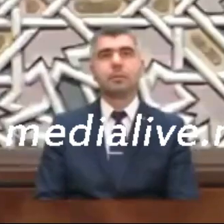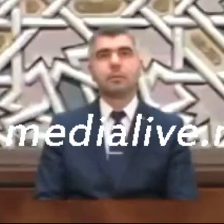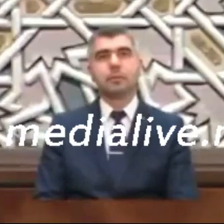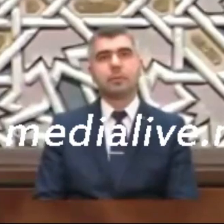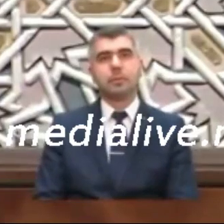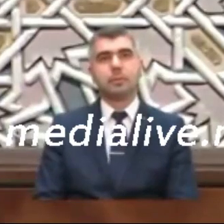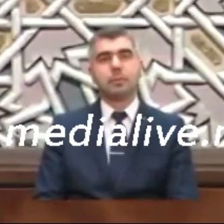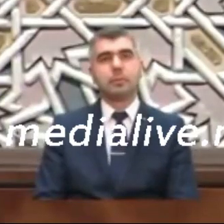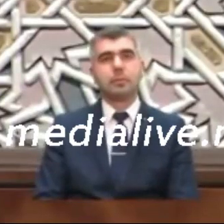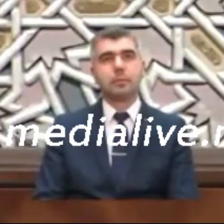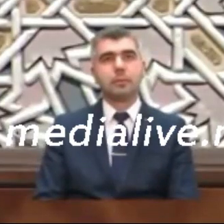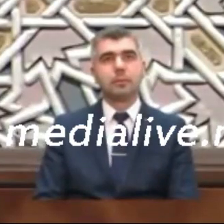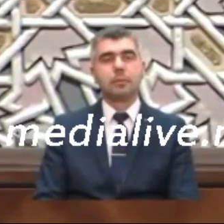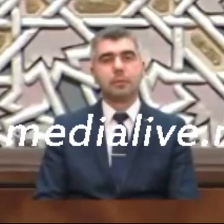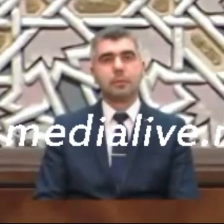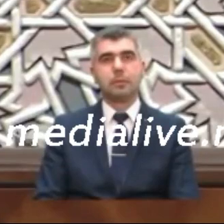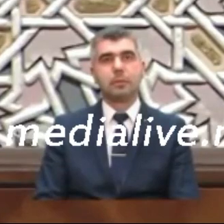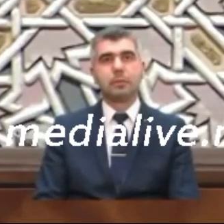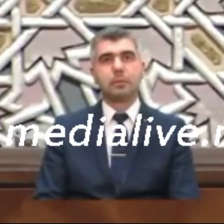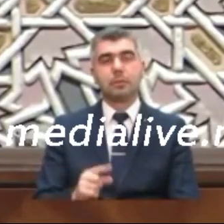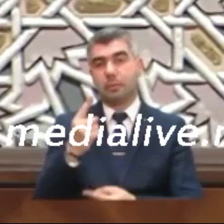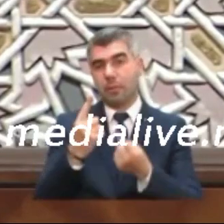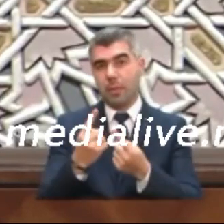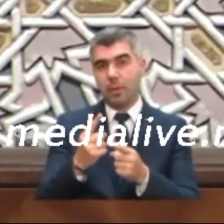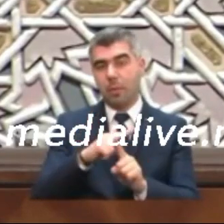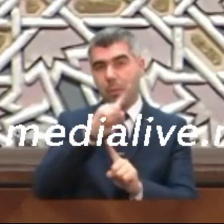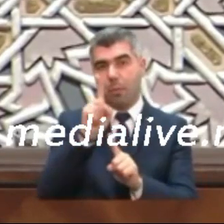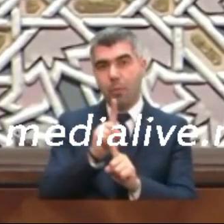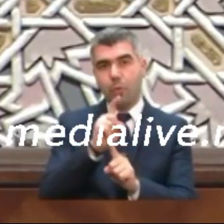شكرا شكرا. تعقيب؟